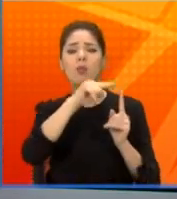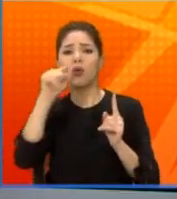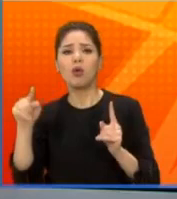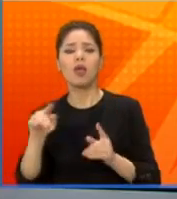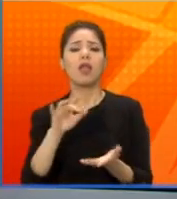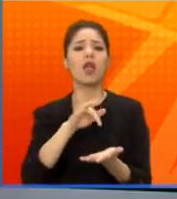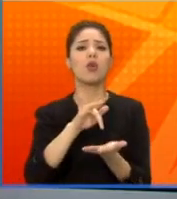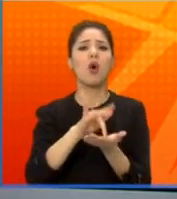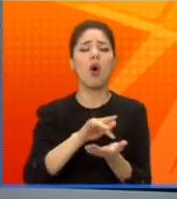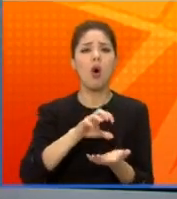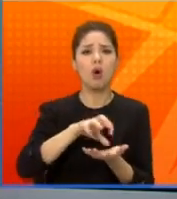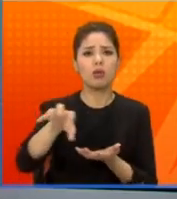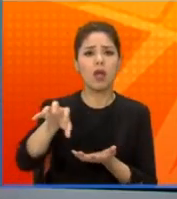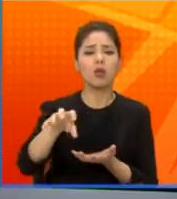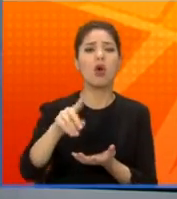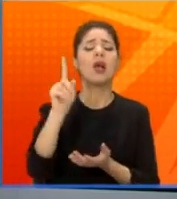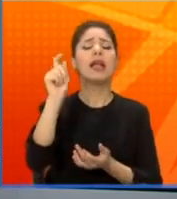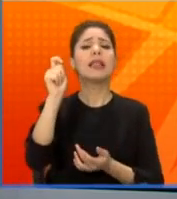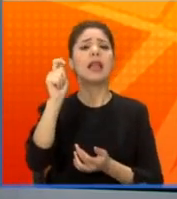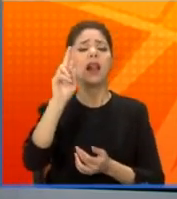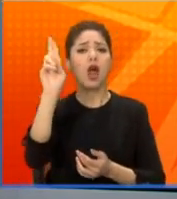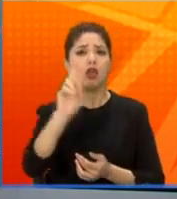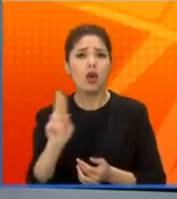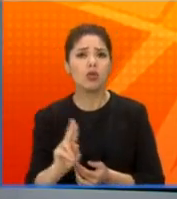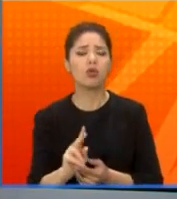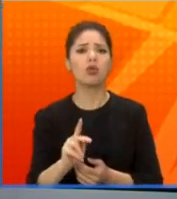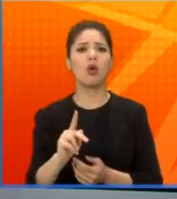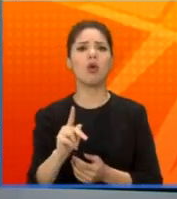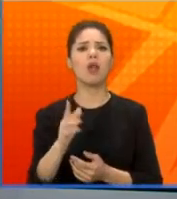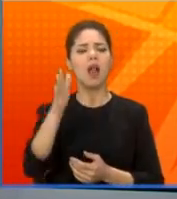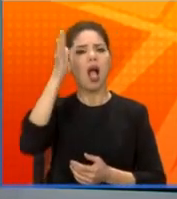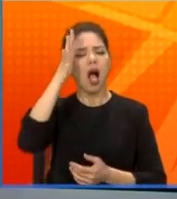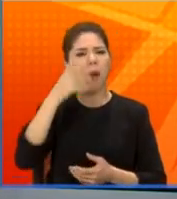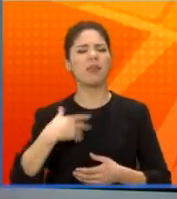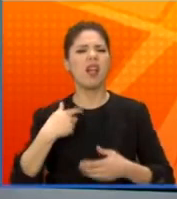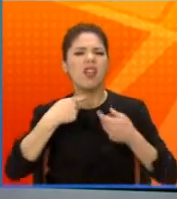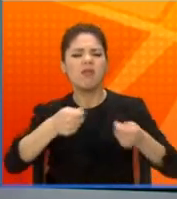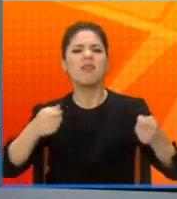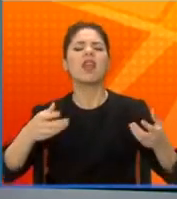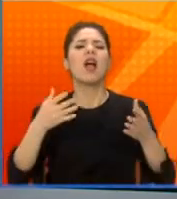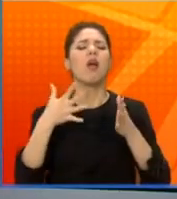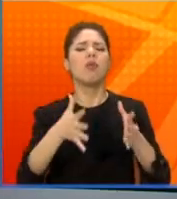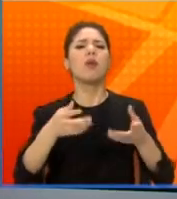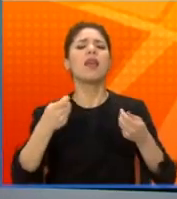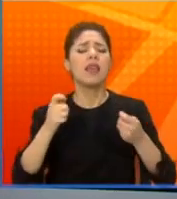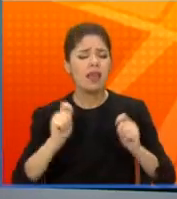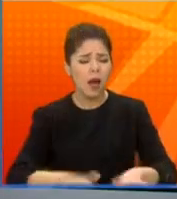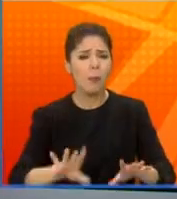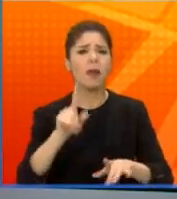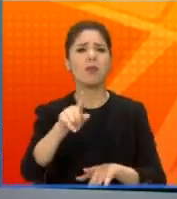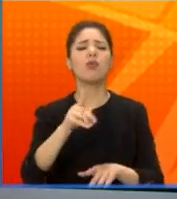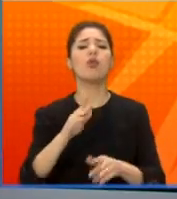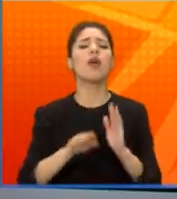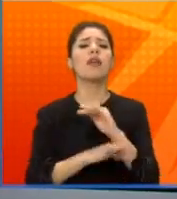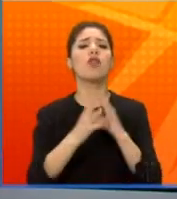dek Orta Doğu'ya trilyonlarca doları, tırnak içinde söylüyorum, aptalca harcamasaydık bugün bunları yaşayamazdık.